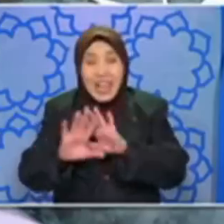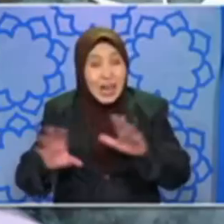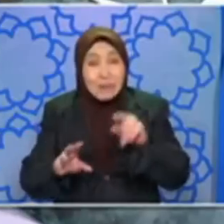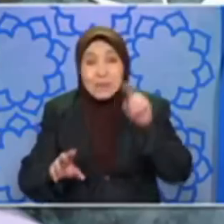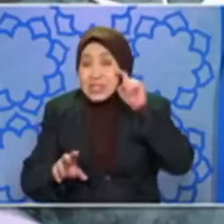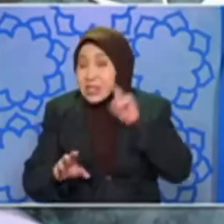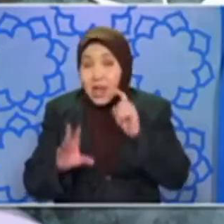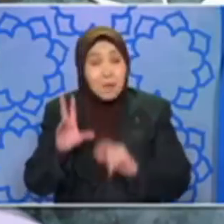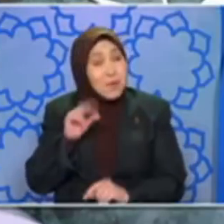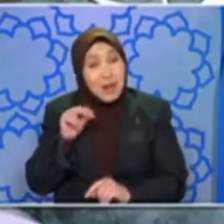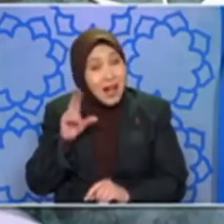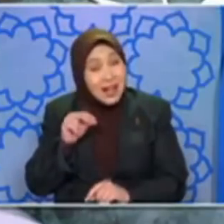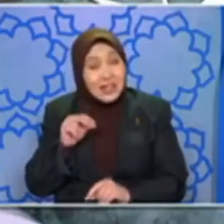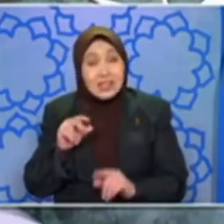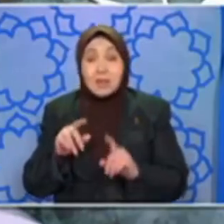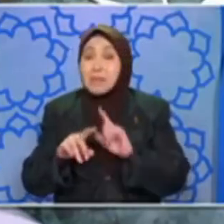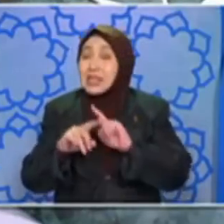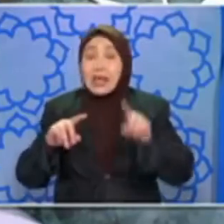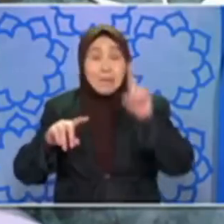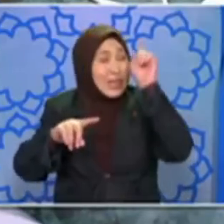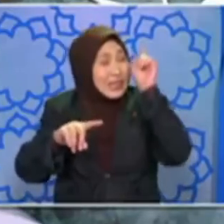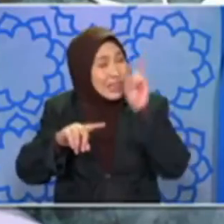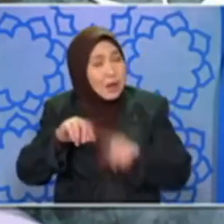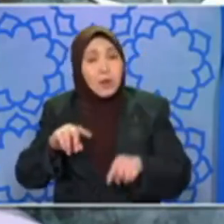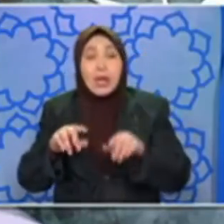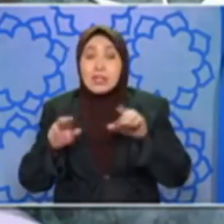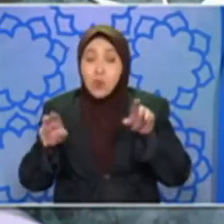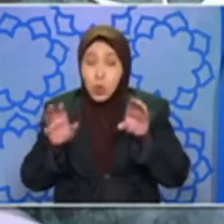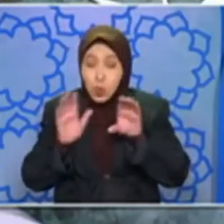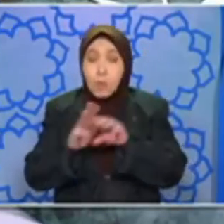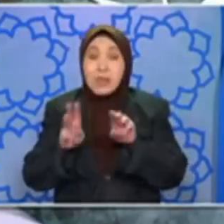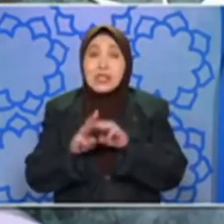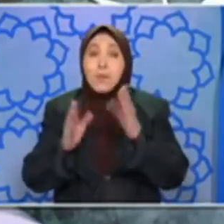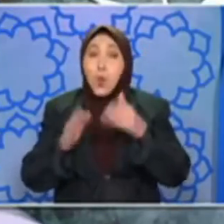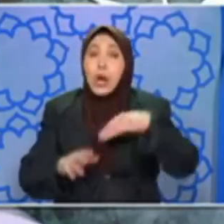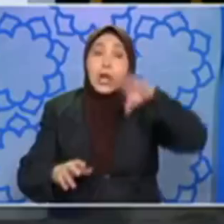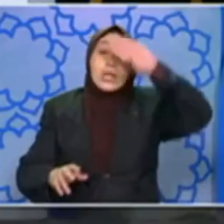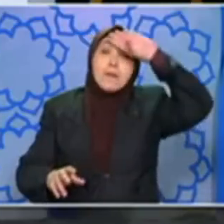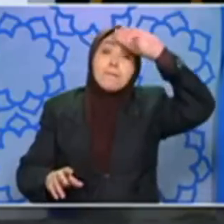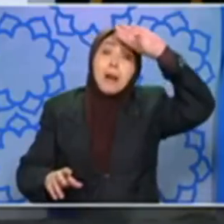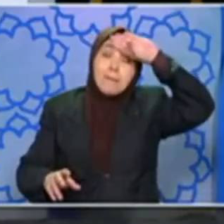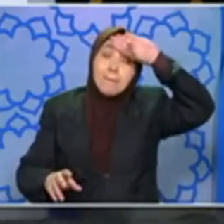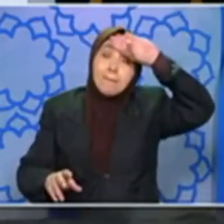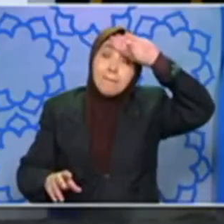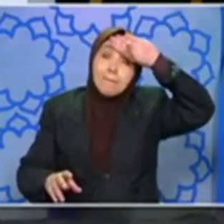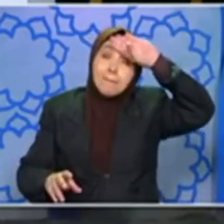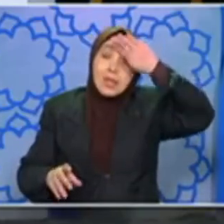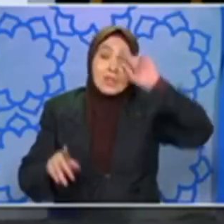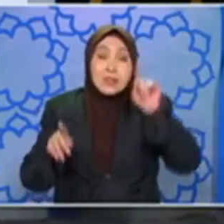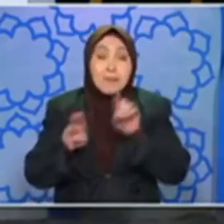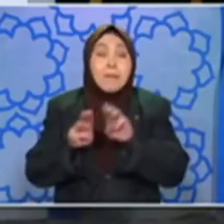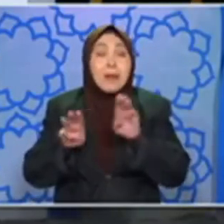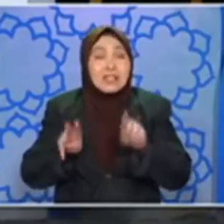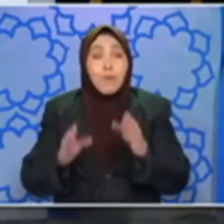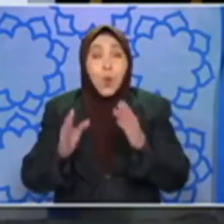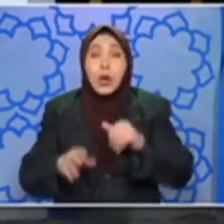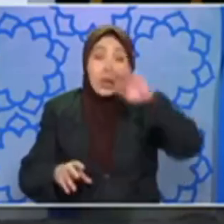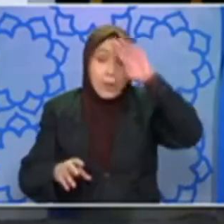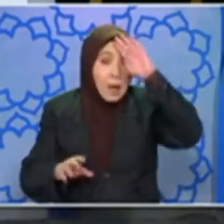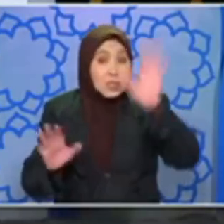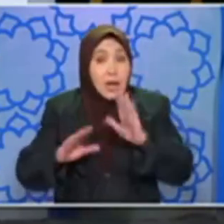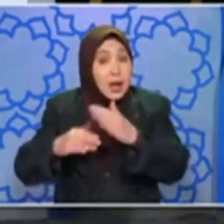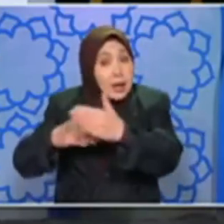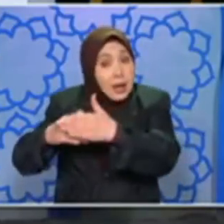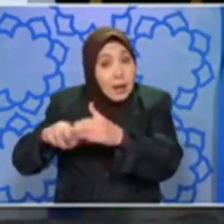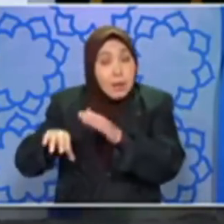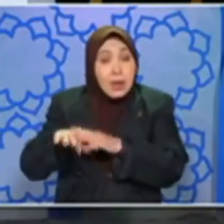kata wala taqrabuz zina. Dia kalau macam orang demam, Ustaz, ya, Imam Sa'di bercakap, dia kata kalau orang demam, kita jangan dekati pada orang